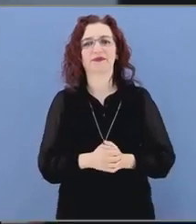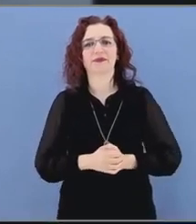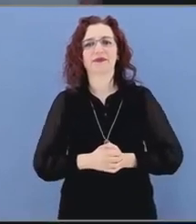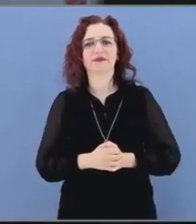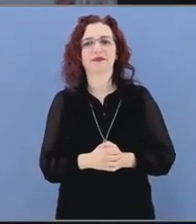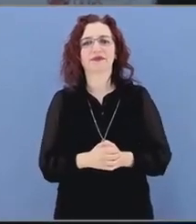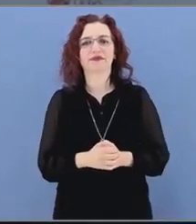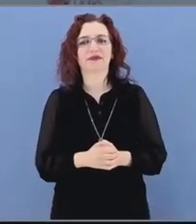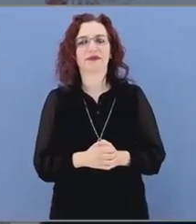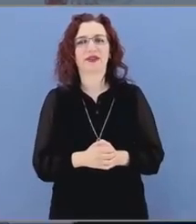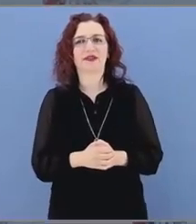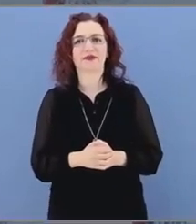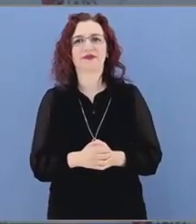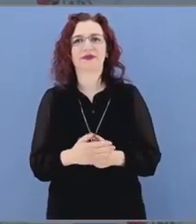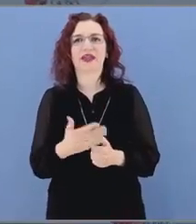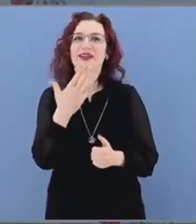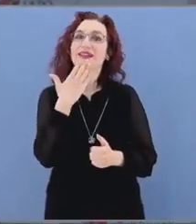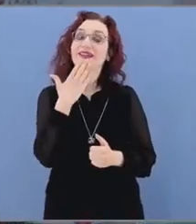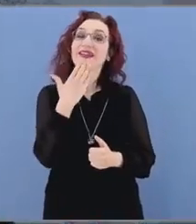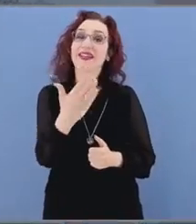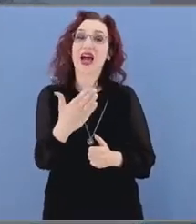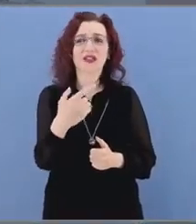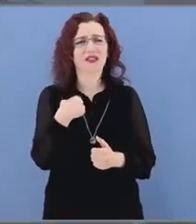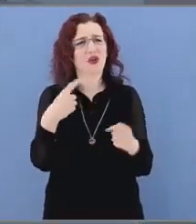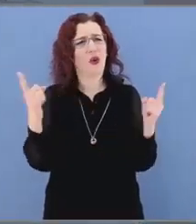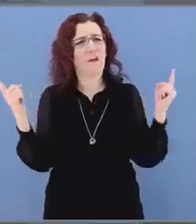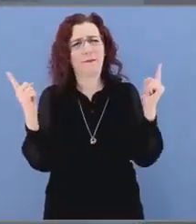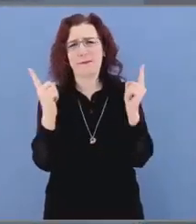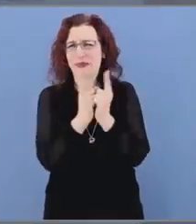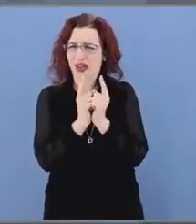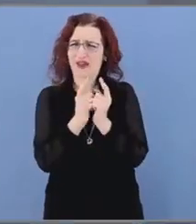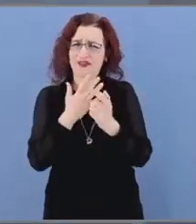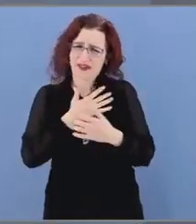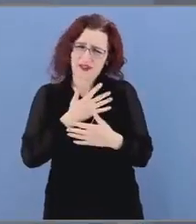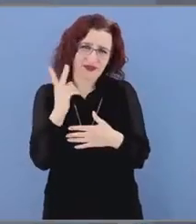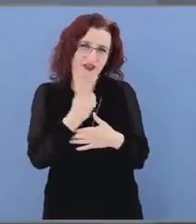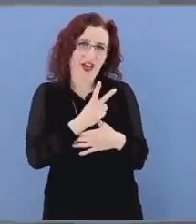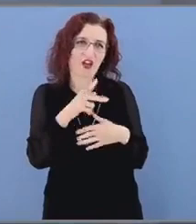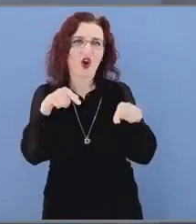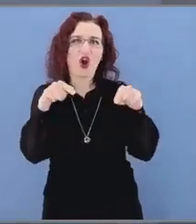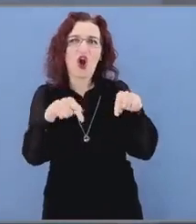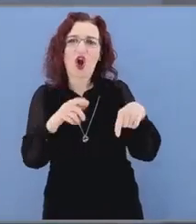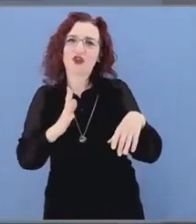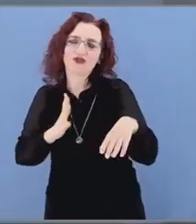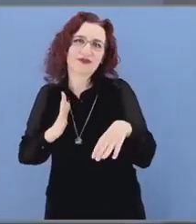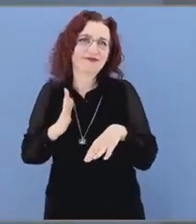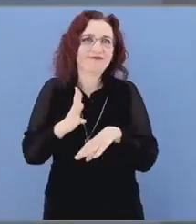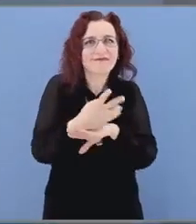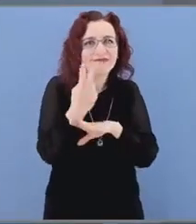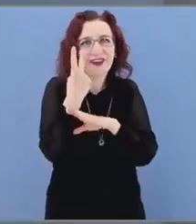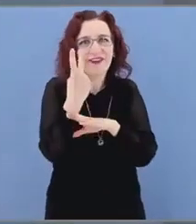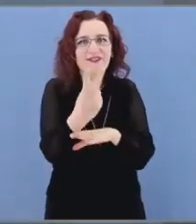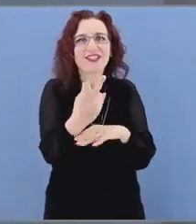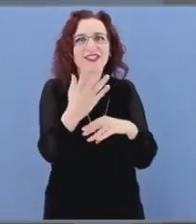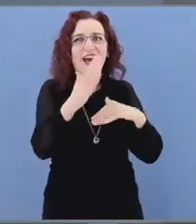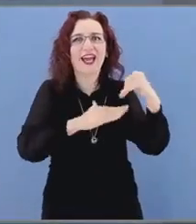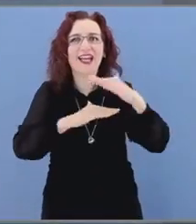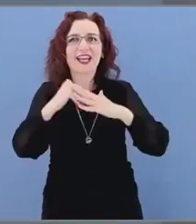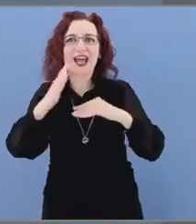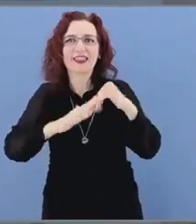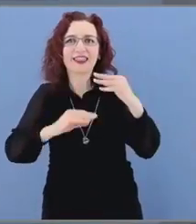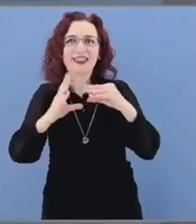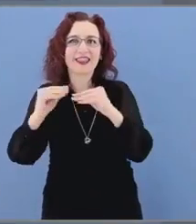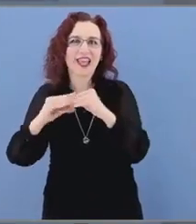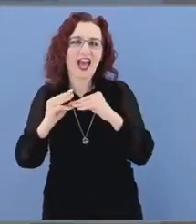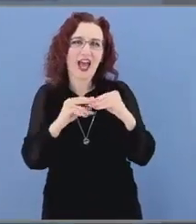Grazie, io veramente due parole, ma oggi questo blitz a visitare il cantiere era dovuto e sta nella